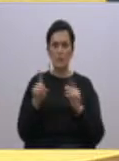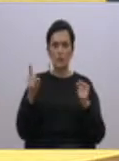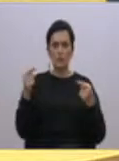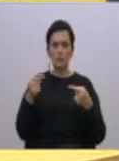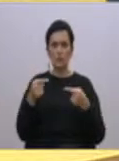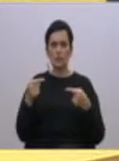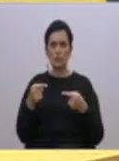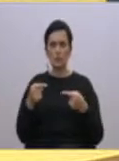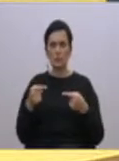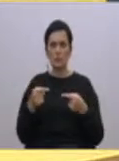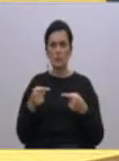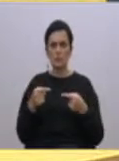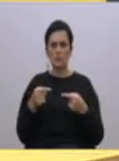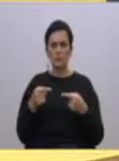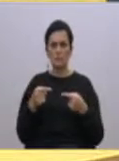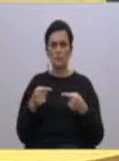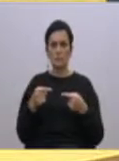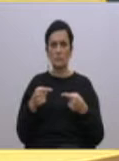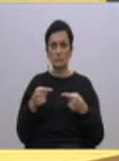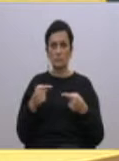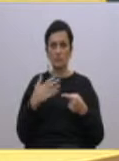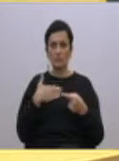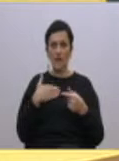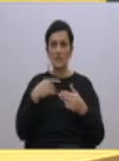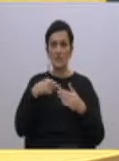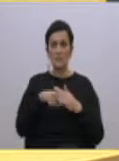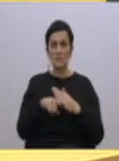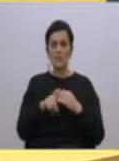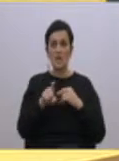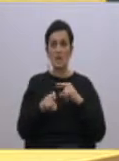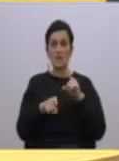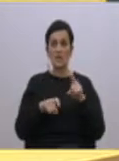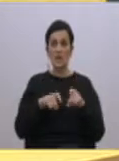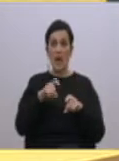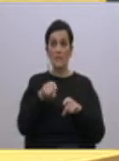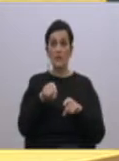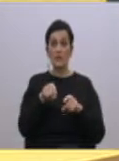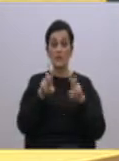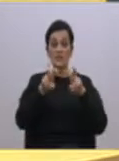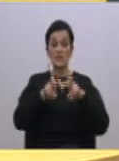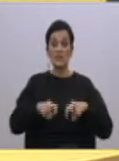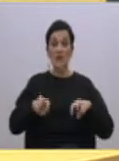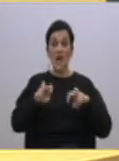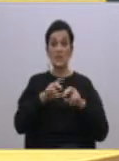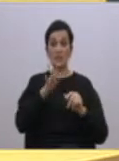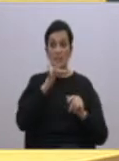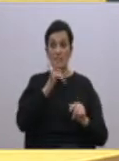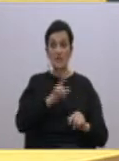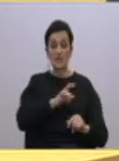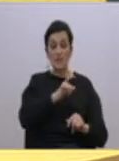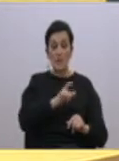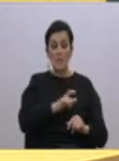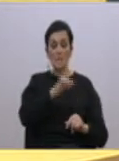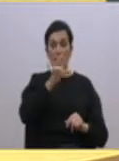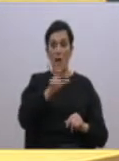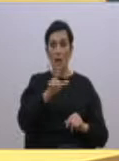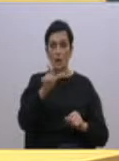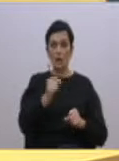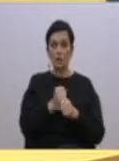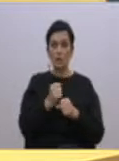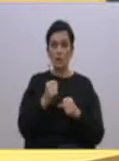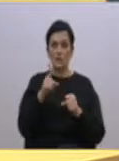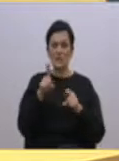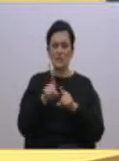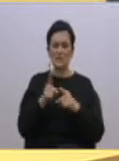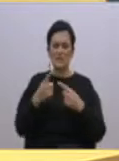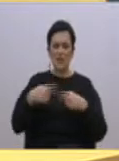შესაბამისობაშია ჩვენი ნათქვამი ჩვენს მიერ გადადგმულ ნაბიჯებთან, ამის რევიზიას პერიოდულად ახდენენ ისეთი ორგანიზაციები, რომელიც